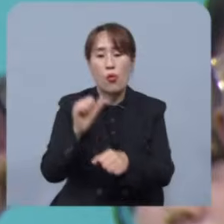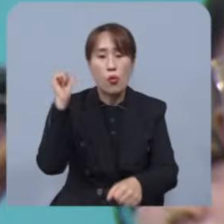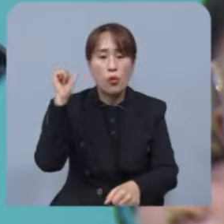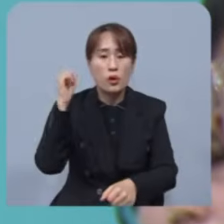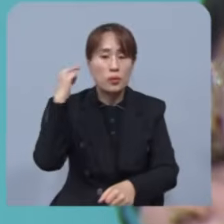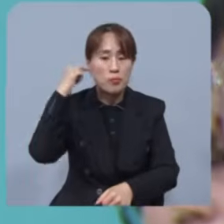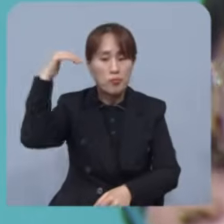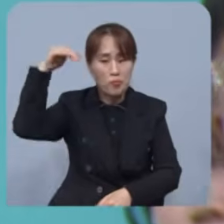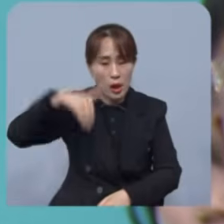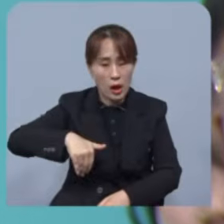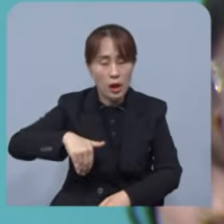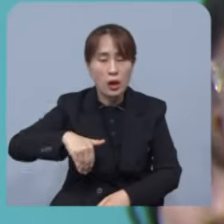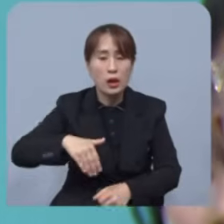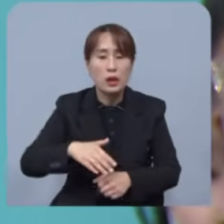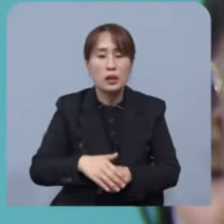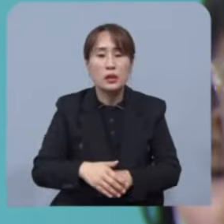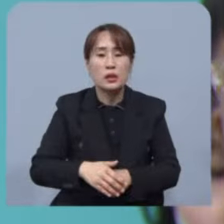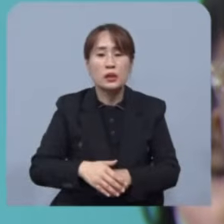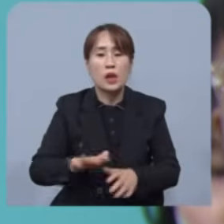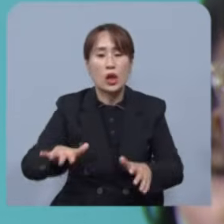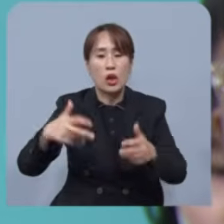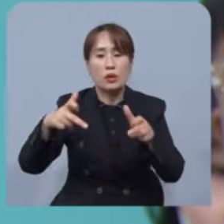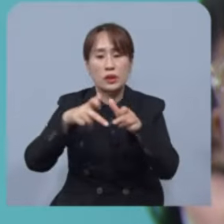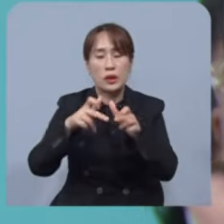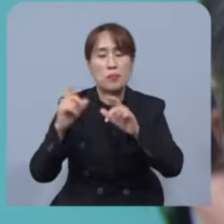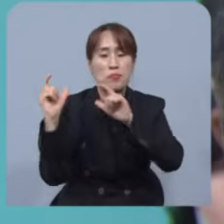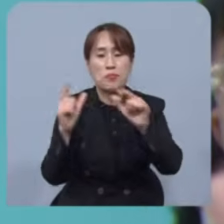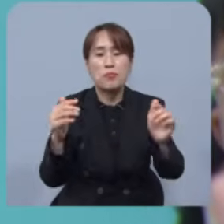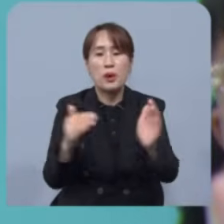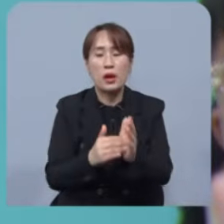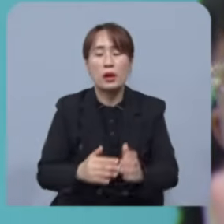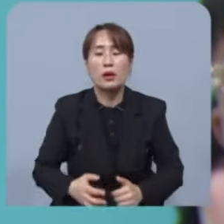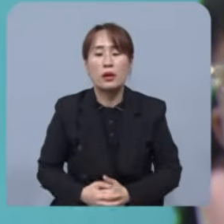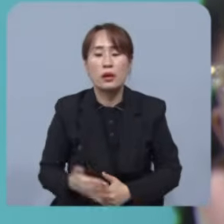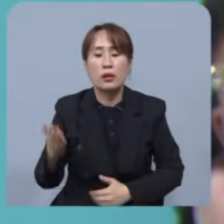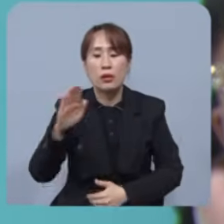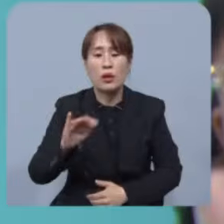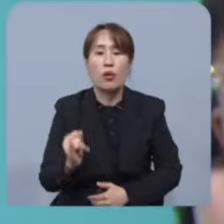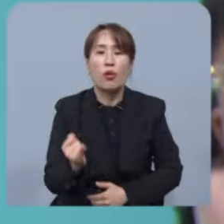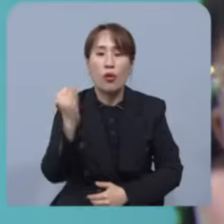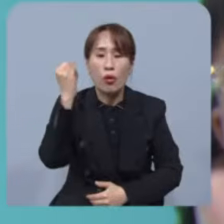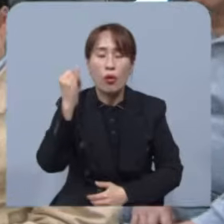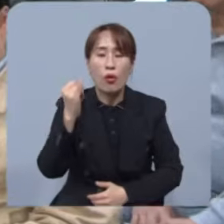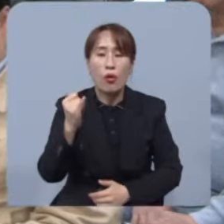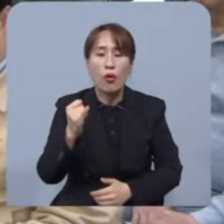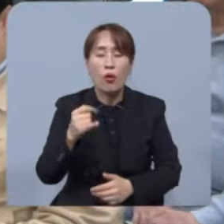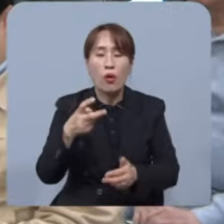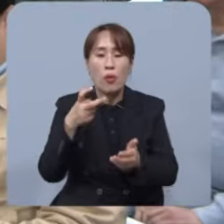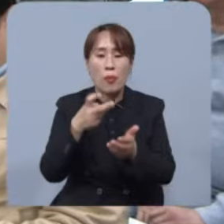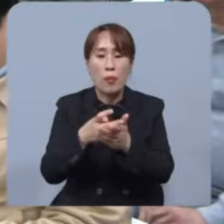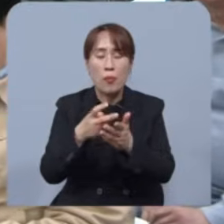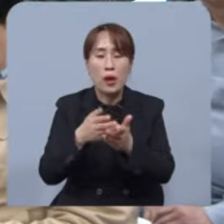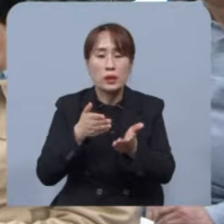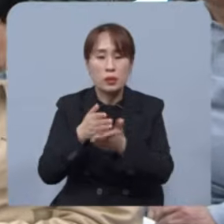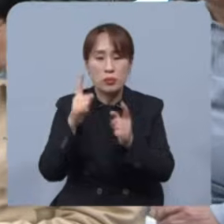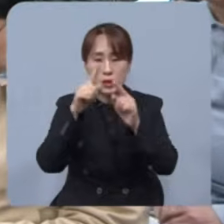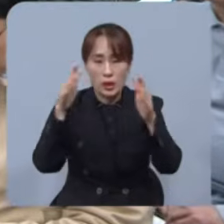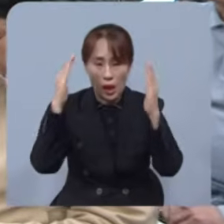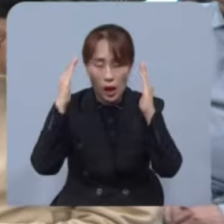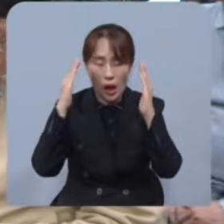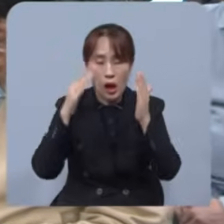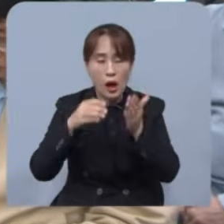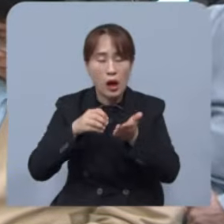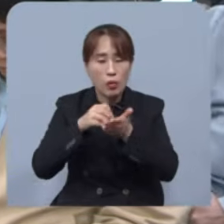청각을 잃었고 경증 장애인 판단을 받았습니다. 근데 언니가 이제 로스쿨을 가고 싶어서 진학